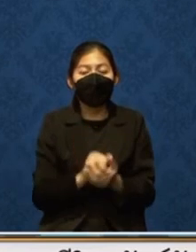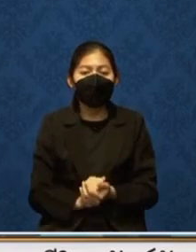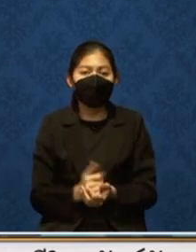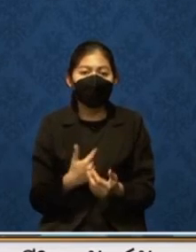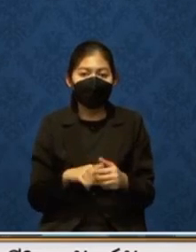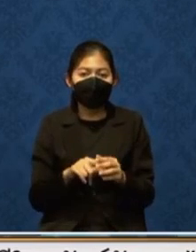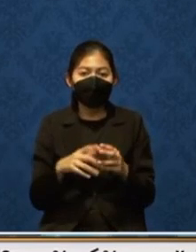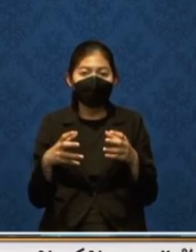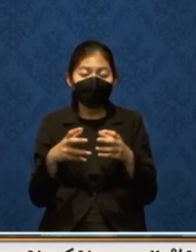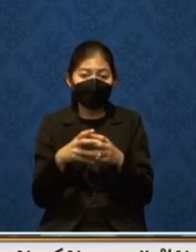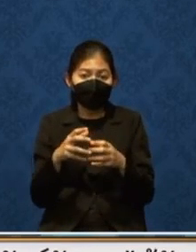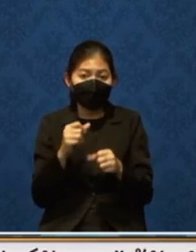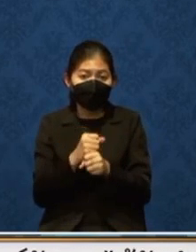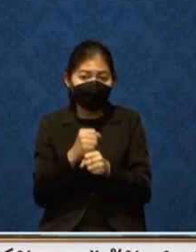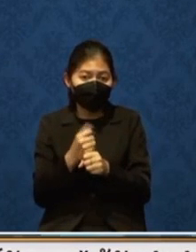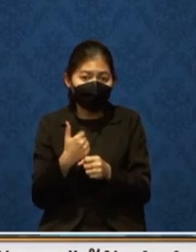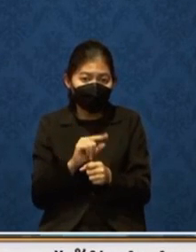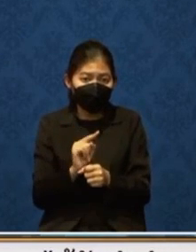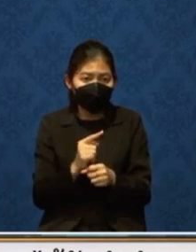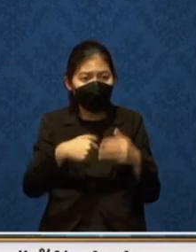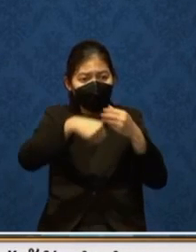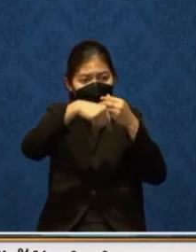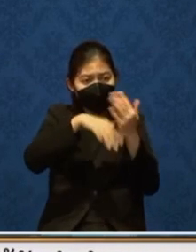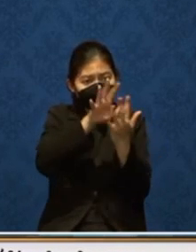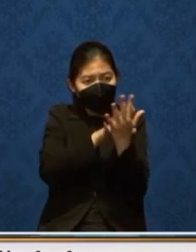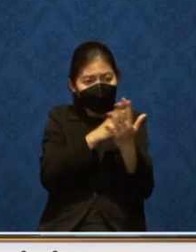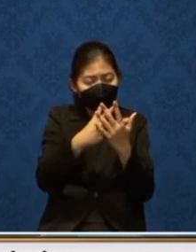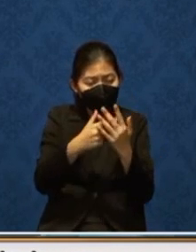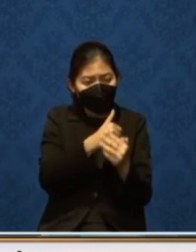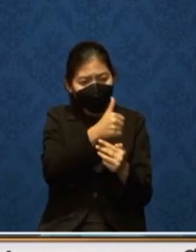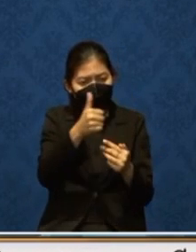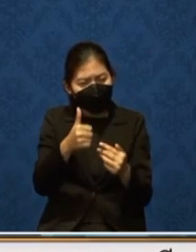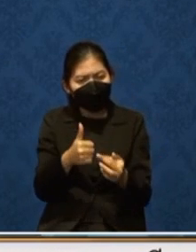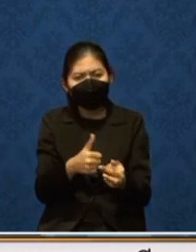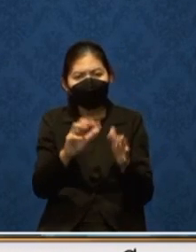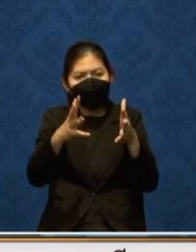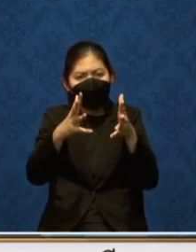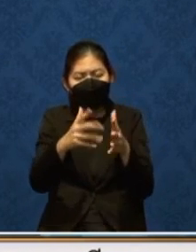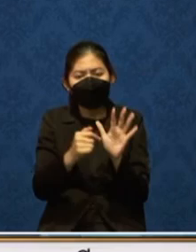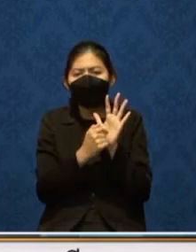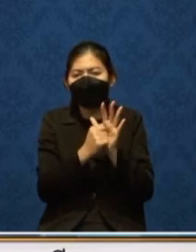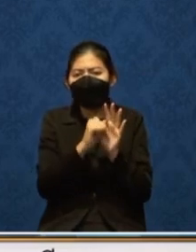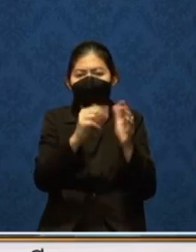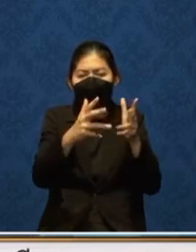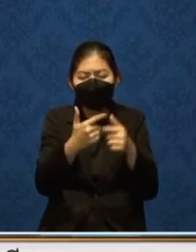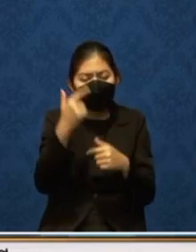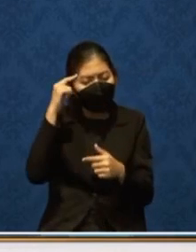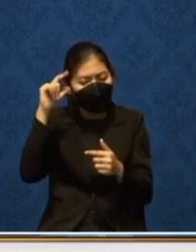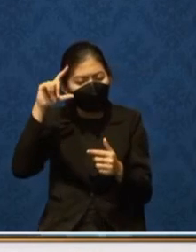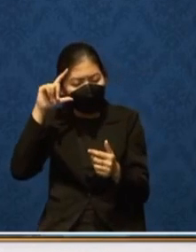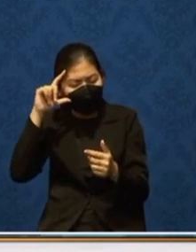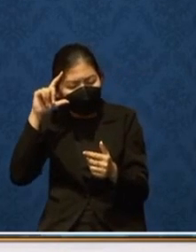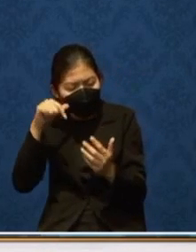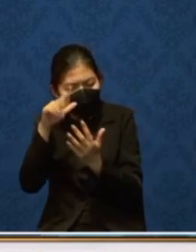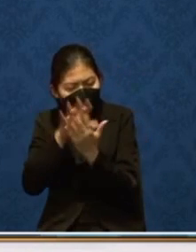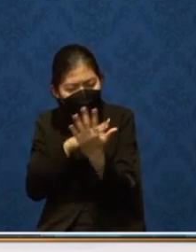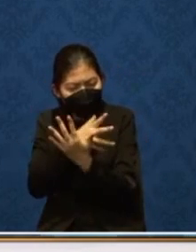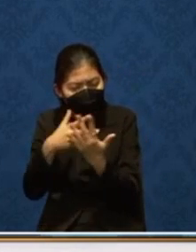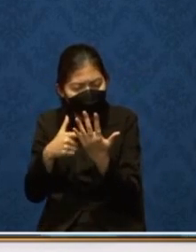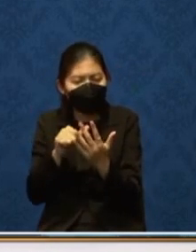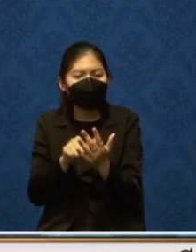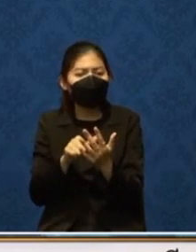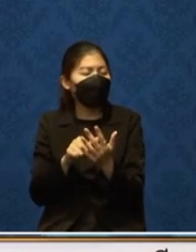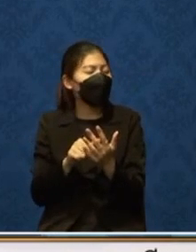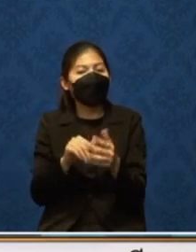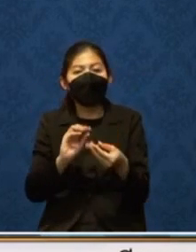ำรองที่ดกยไมมด้ซ้ำนะครั อัี้ผมเคยอัธปรายตอนนโชบายคำนาคมวามัแ asideแ่บทมาอยางมั่วมาก มันปนตเลขกัมา